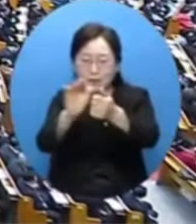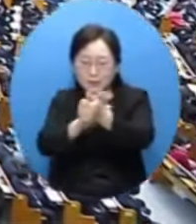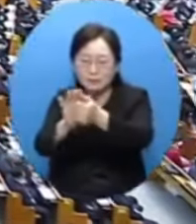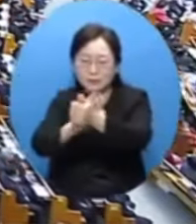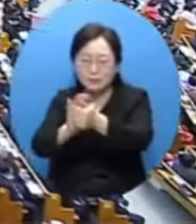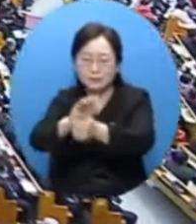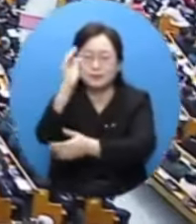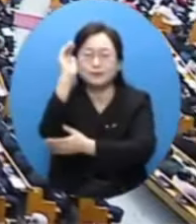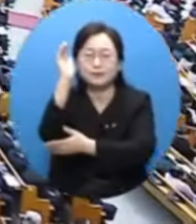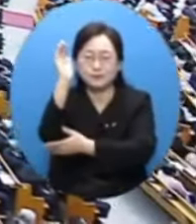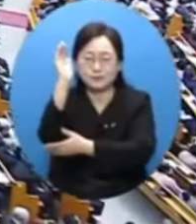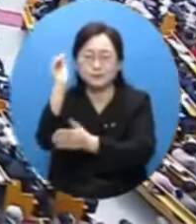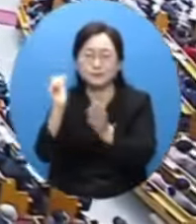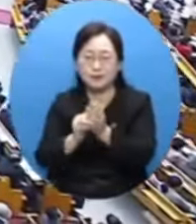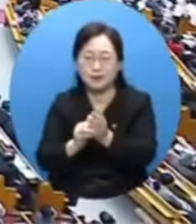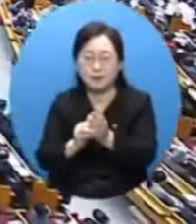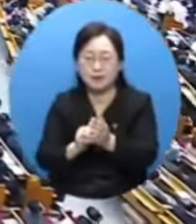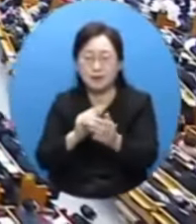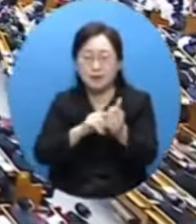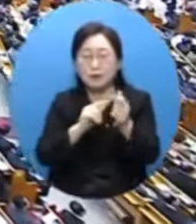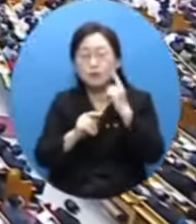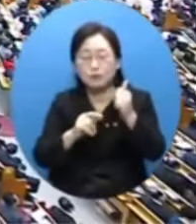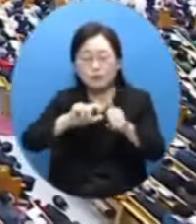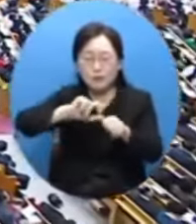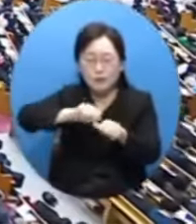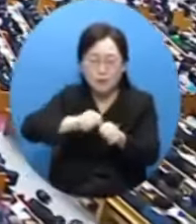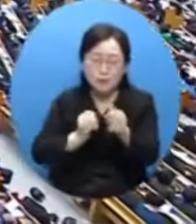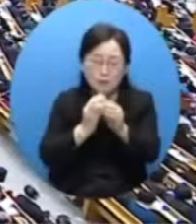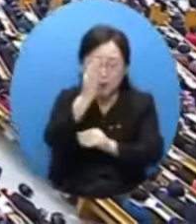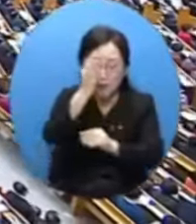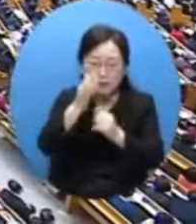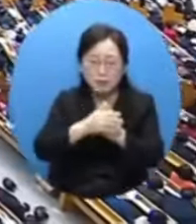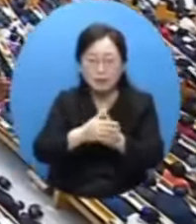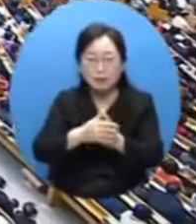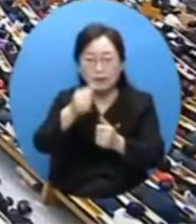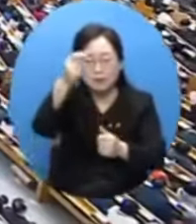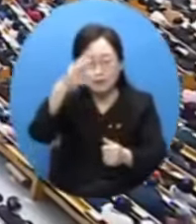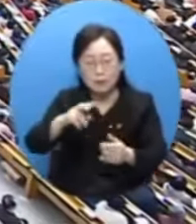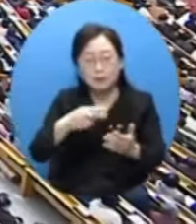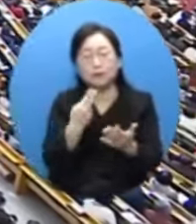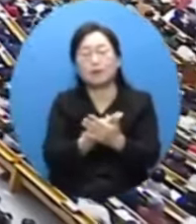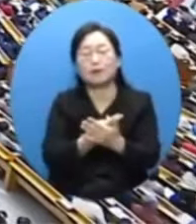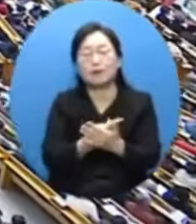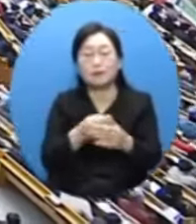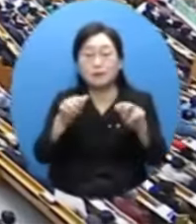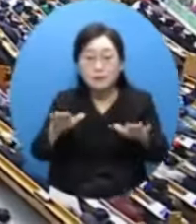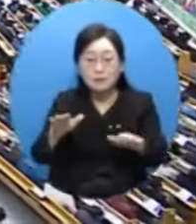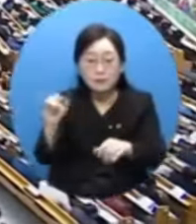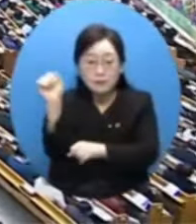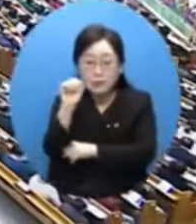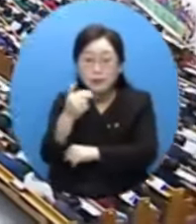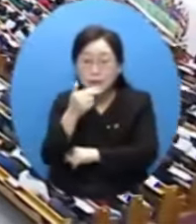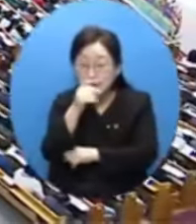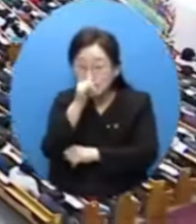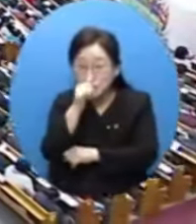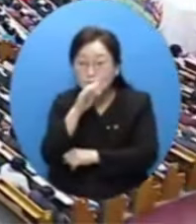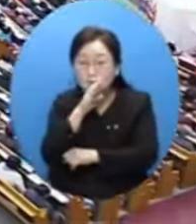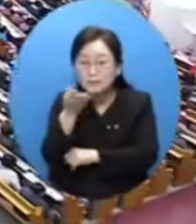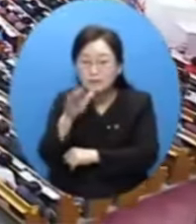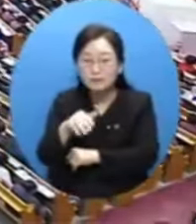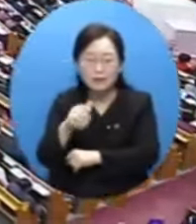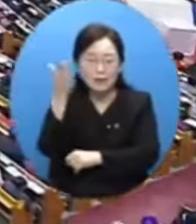목회했습니다. 과로에서 몇 차례나 쓰러졌습니다. 뭐 지금처럼 자동차가 있는 것도 아니고 주로 걸어